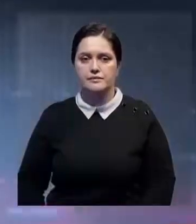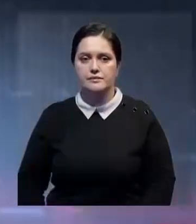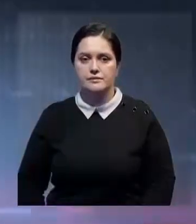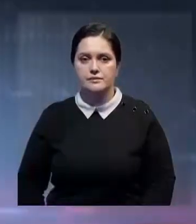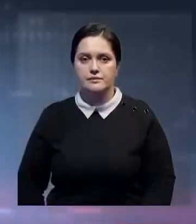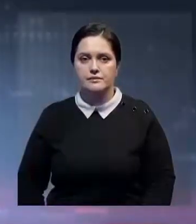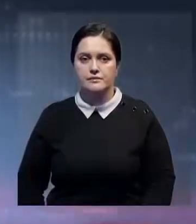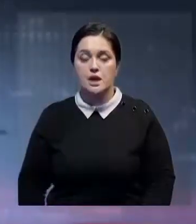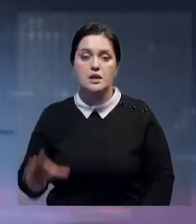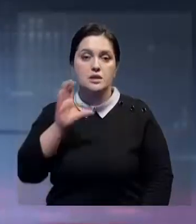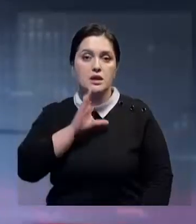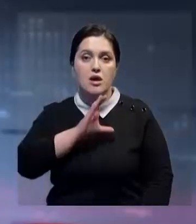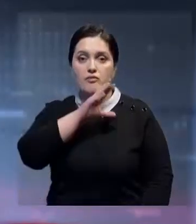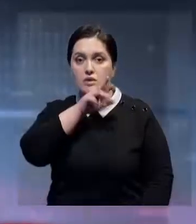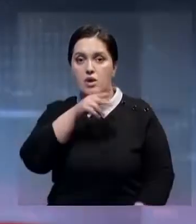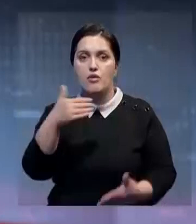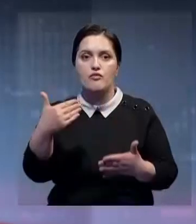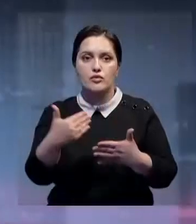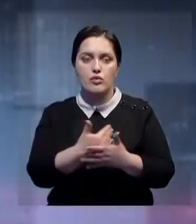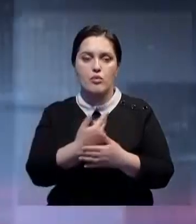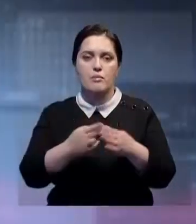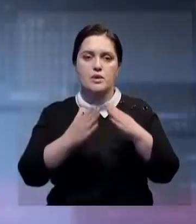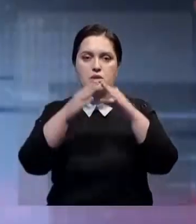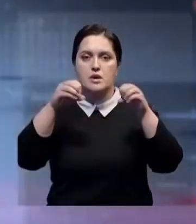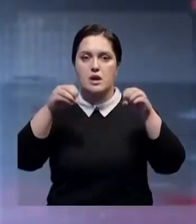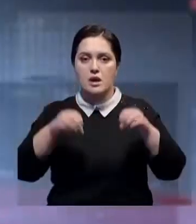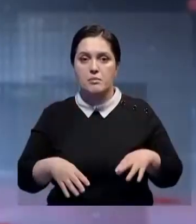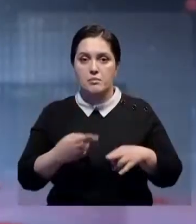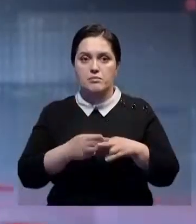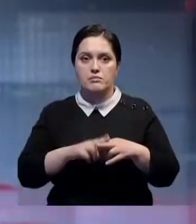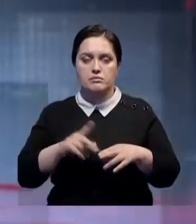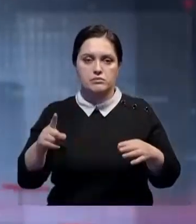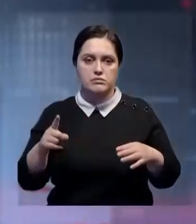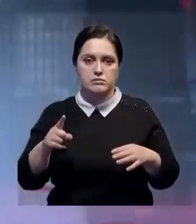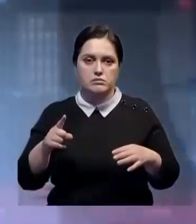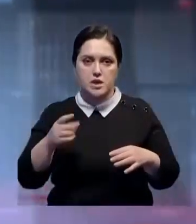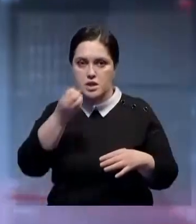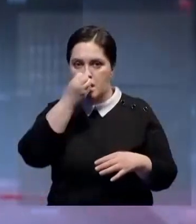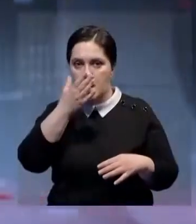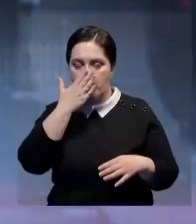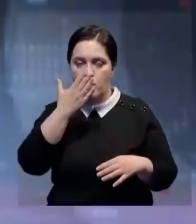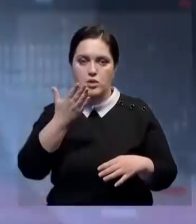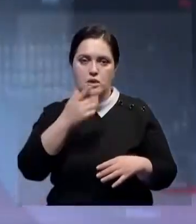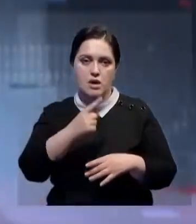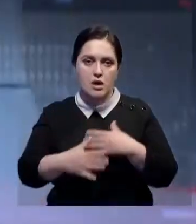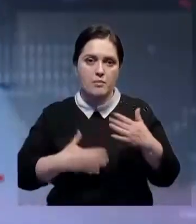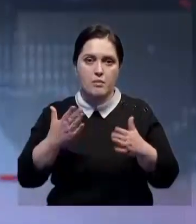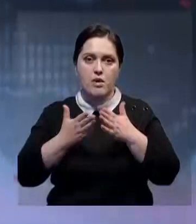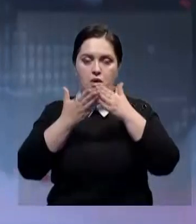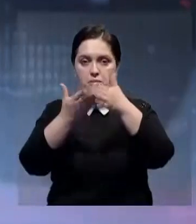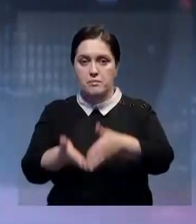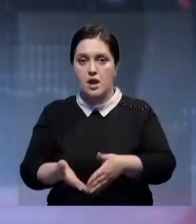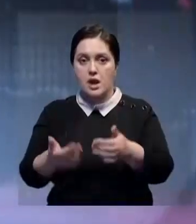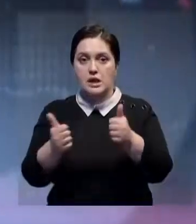О событиях в мире. Северная Корея вновь провела запуск баллистической ракеты. Это вызвало переполох в Японии. Оружие упало в море недалеко от